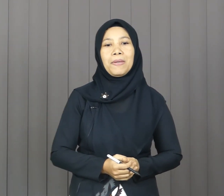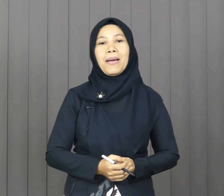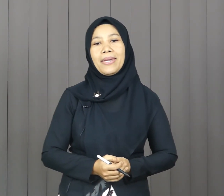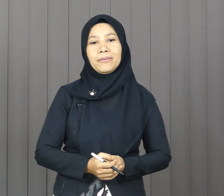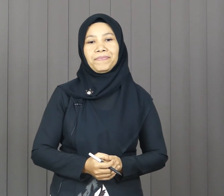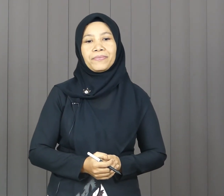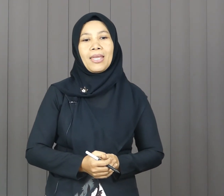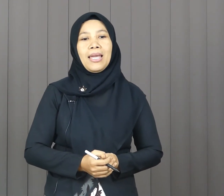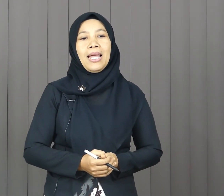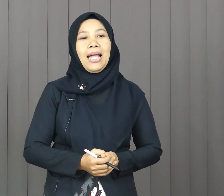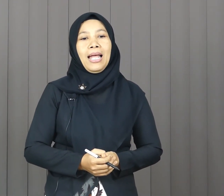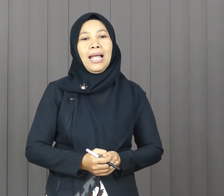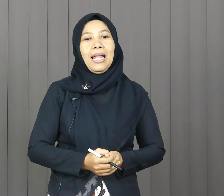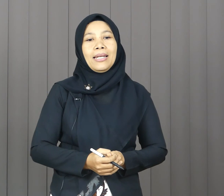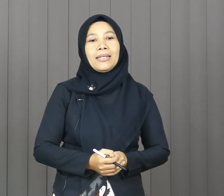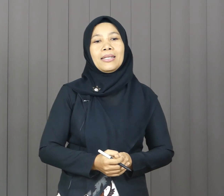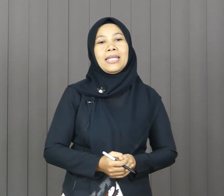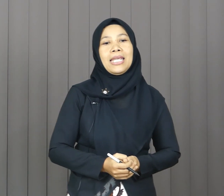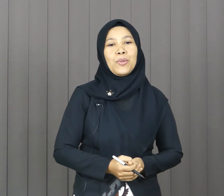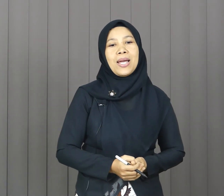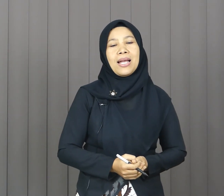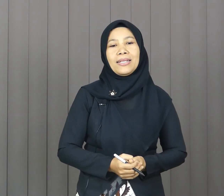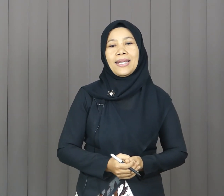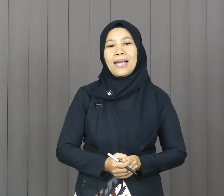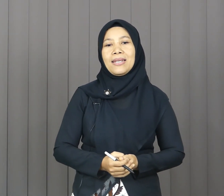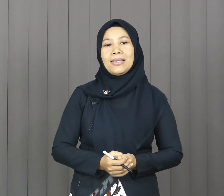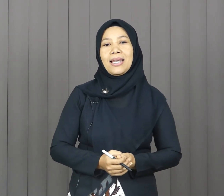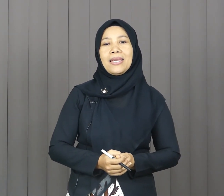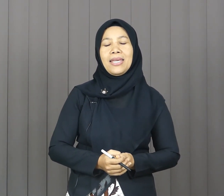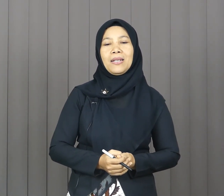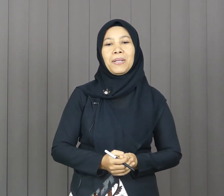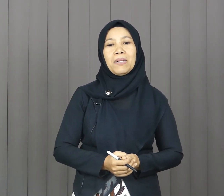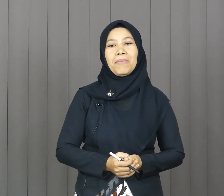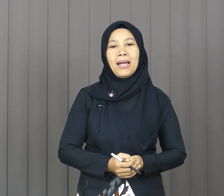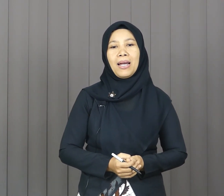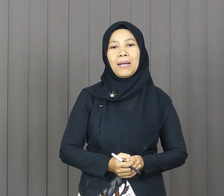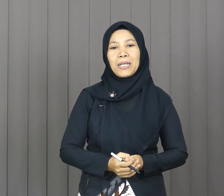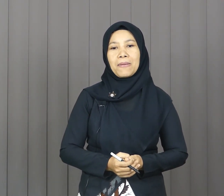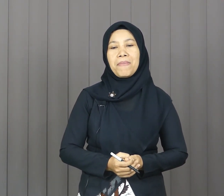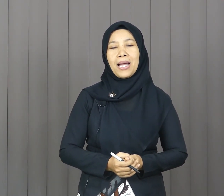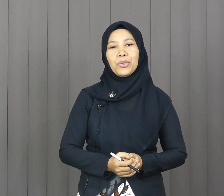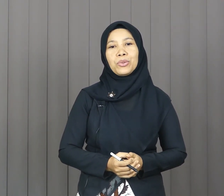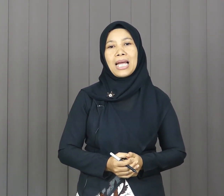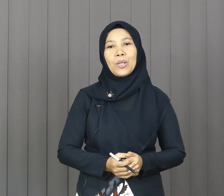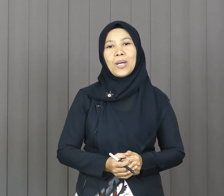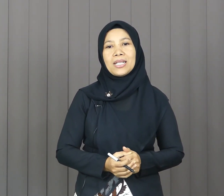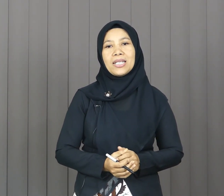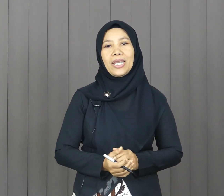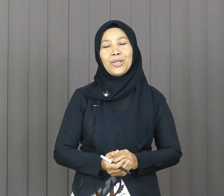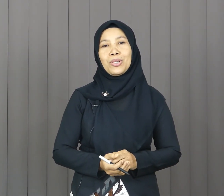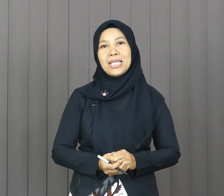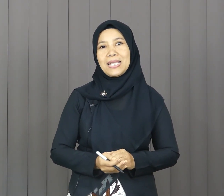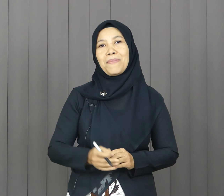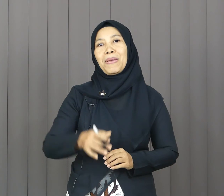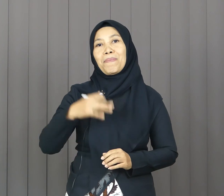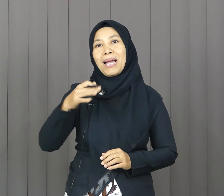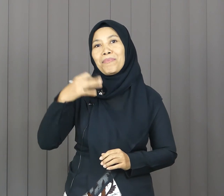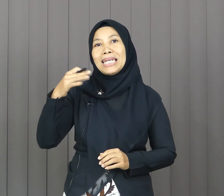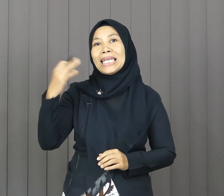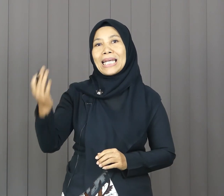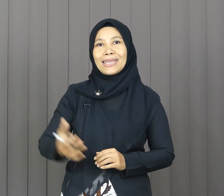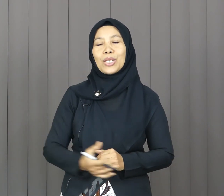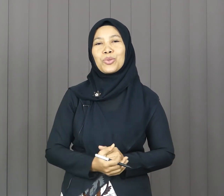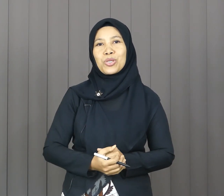yang lebih baik. Di 2 dekade terakhir, perkembangan utang luar negeri Indonesia